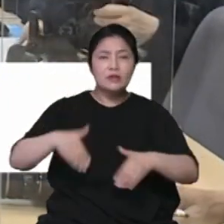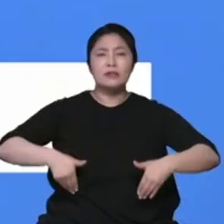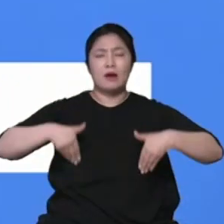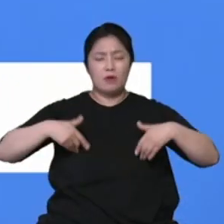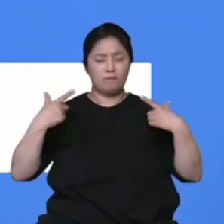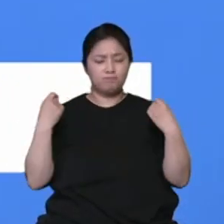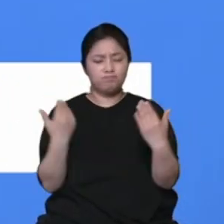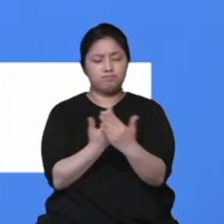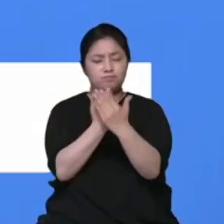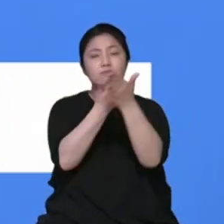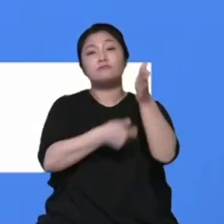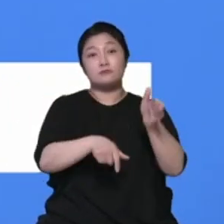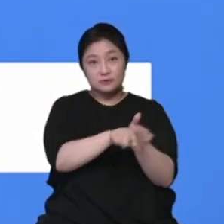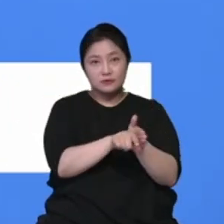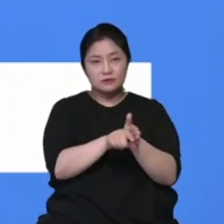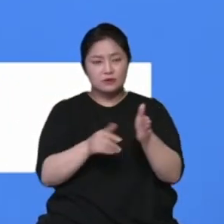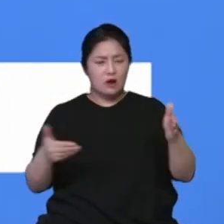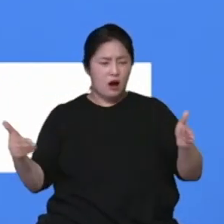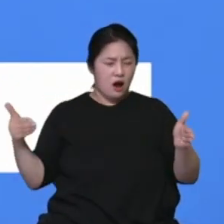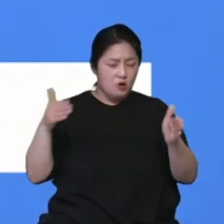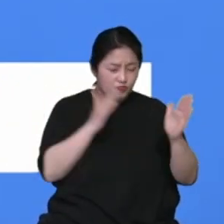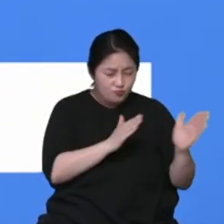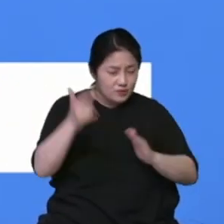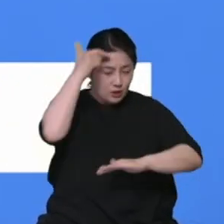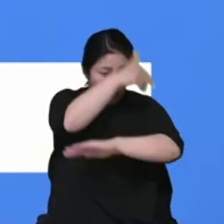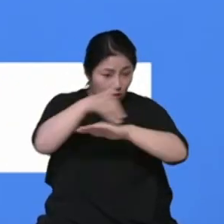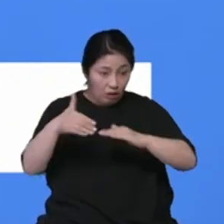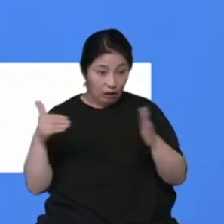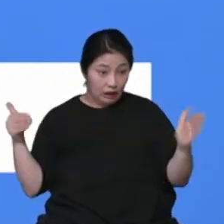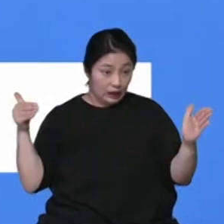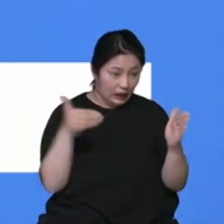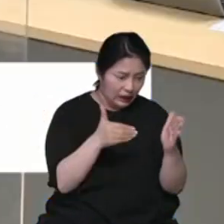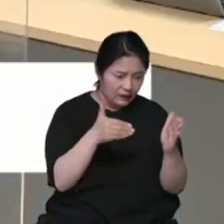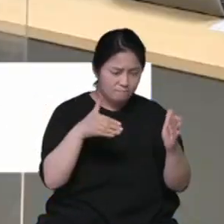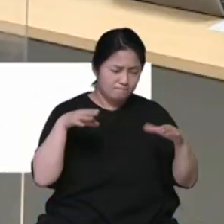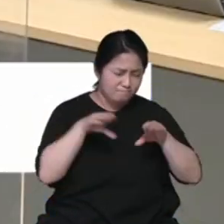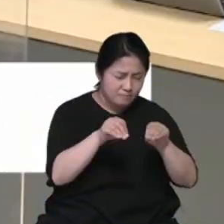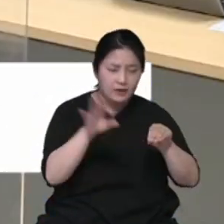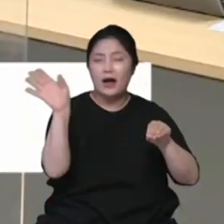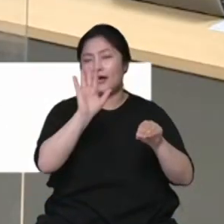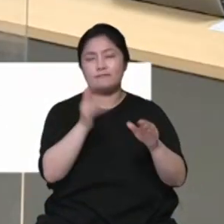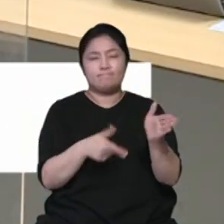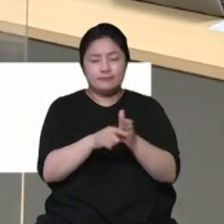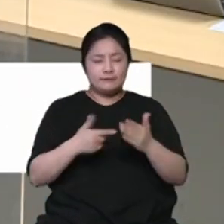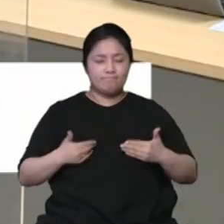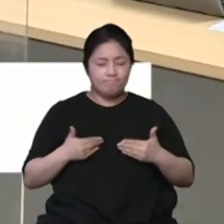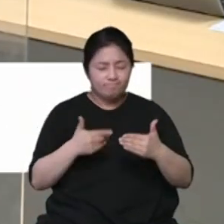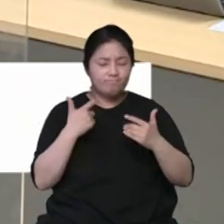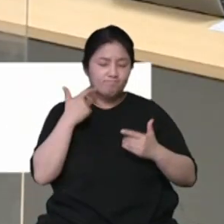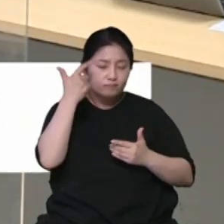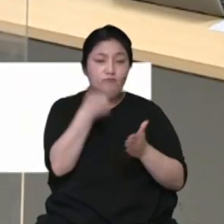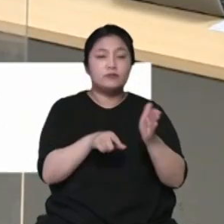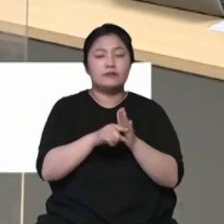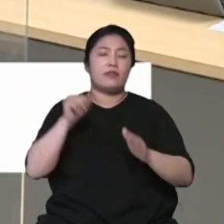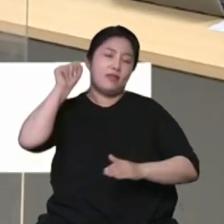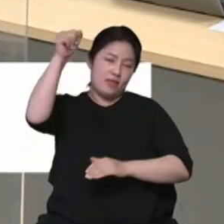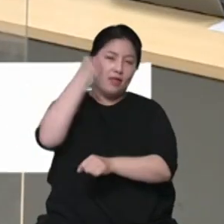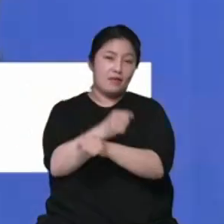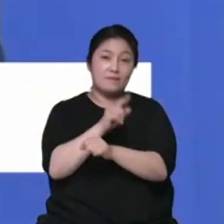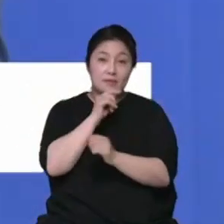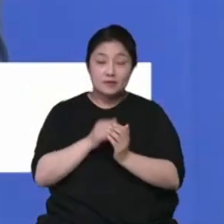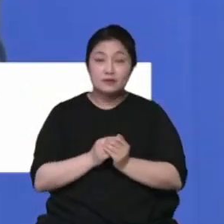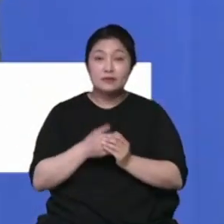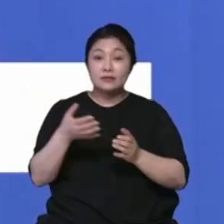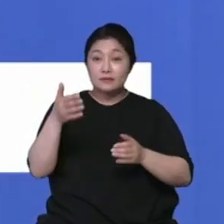남구의 지속가능한 발전을 위해 준비하고 계획했던 일들을 중단 없이 추진하기 위해 출마를 결심했다고 말했습니다.